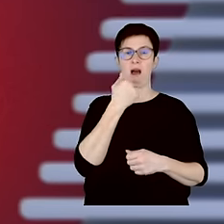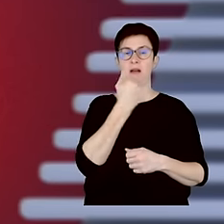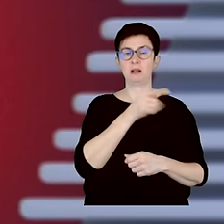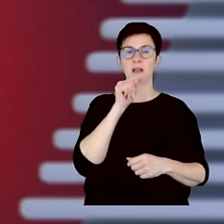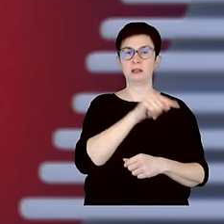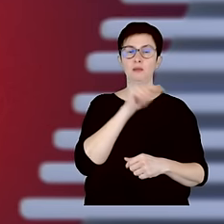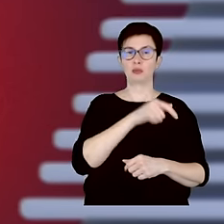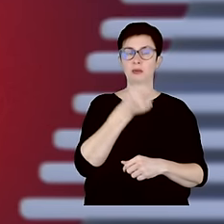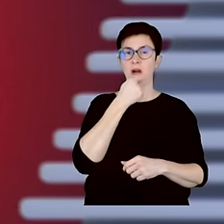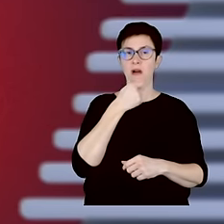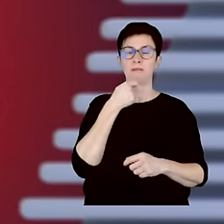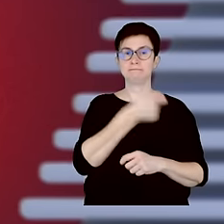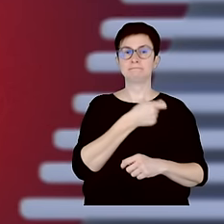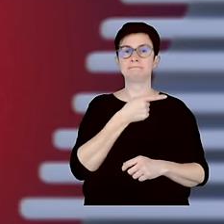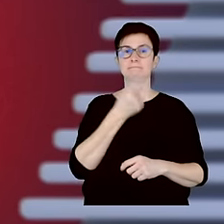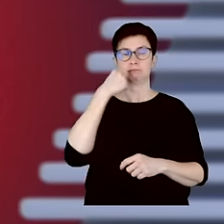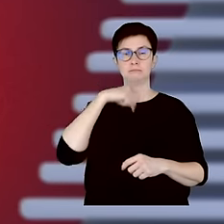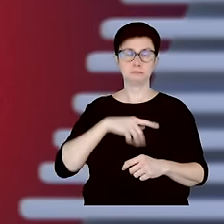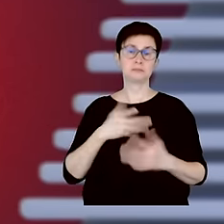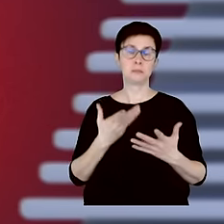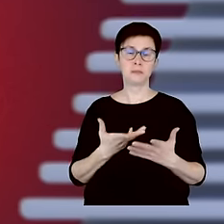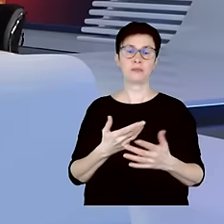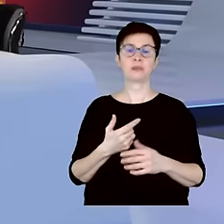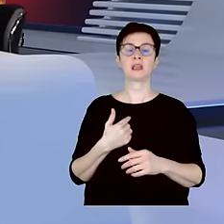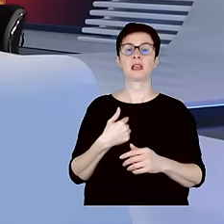Mariusza Kamińskiego. Ja jeszcze dodam, że